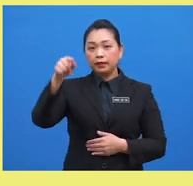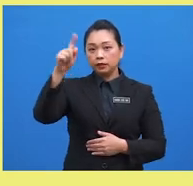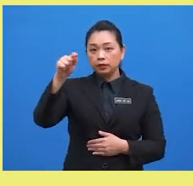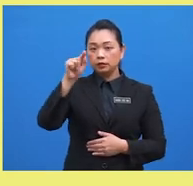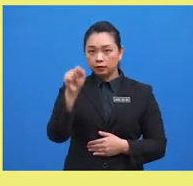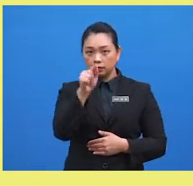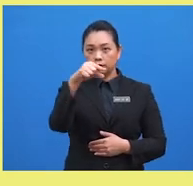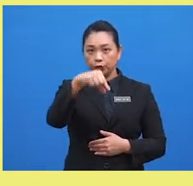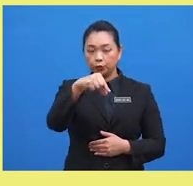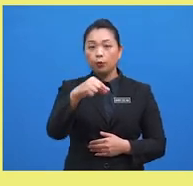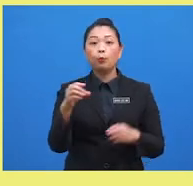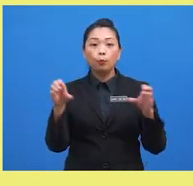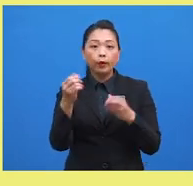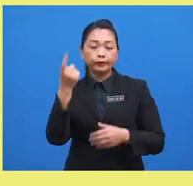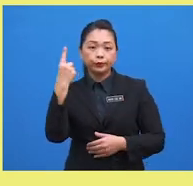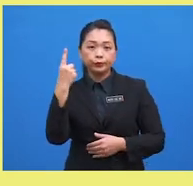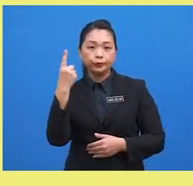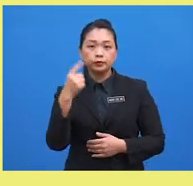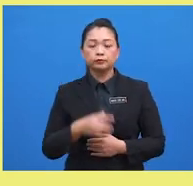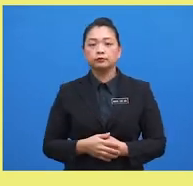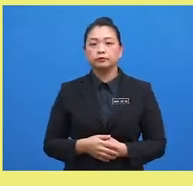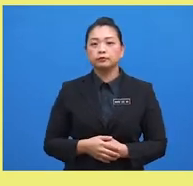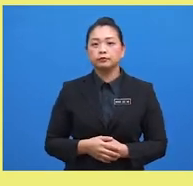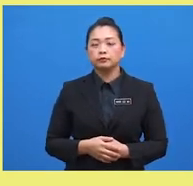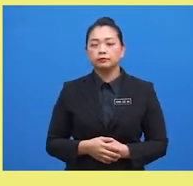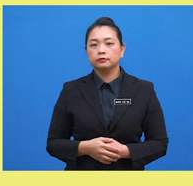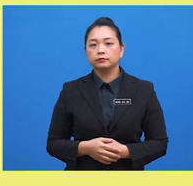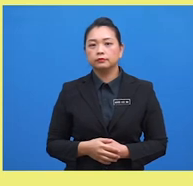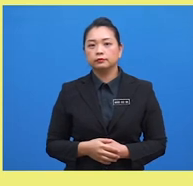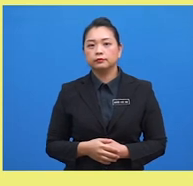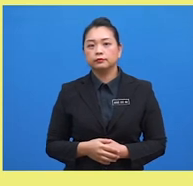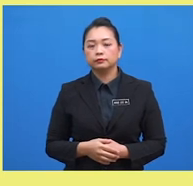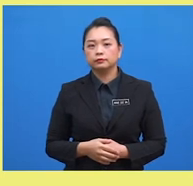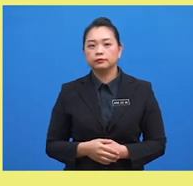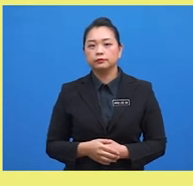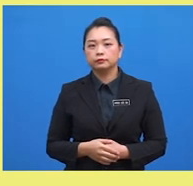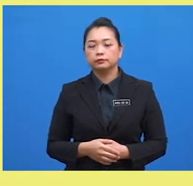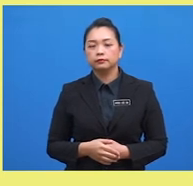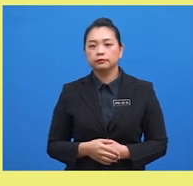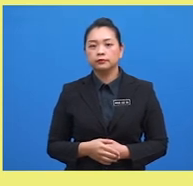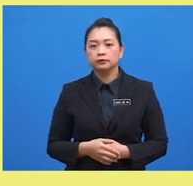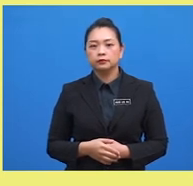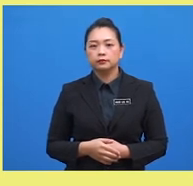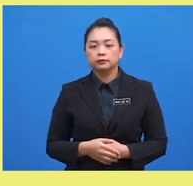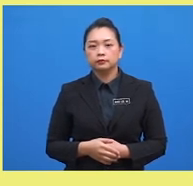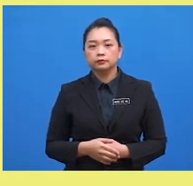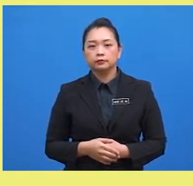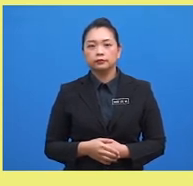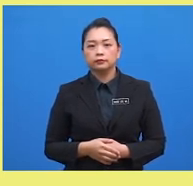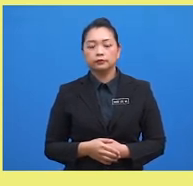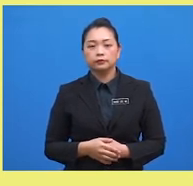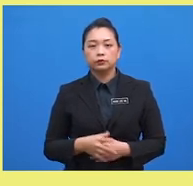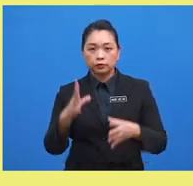Pelengkap P ialah kawasan selain daripada kawasan P, iaitu kawasan 1